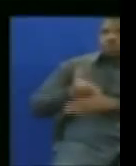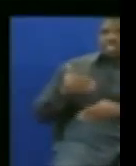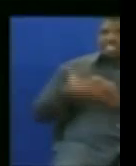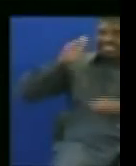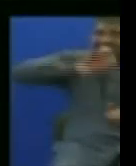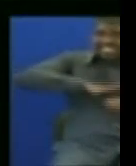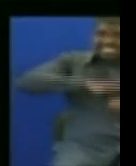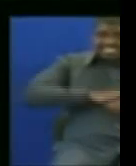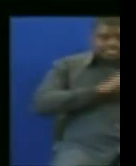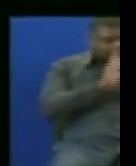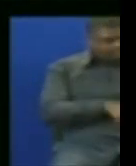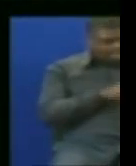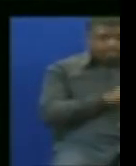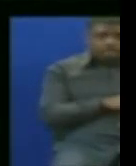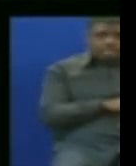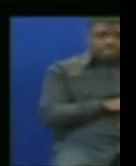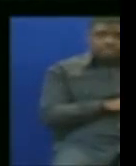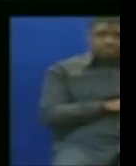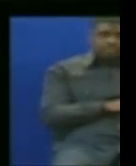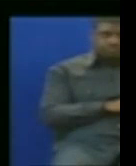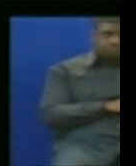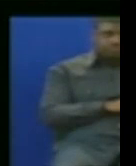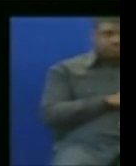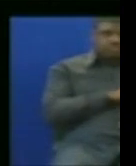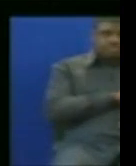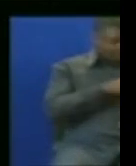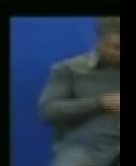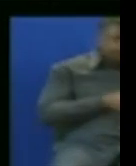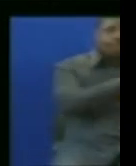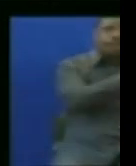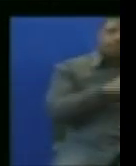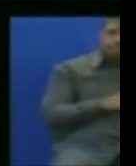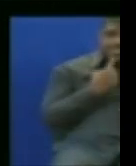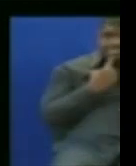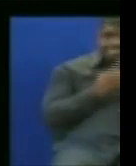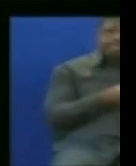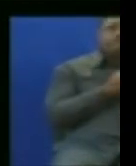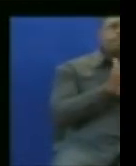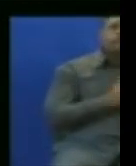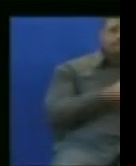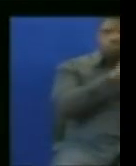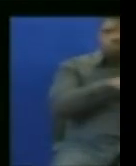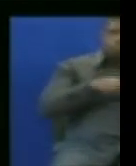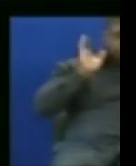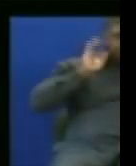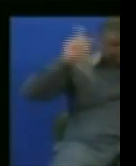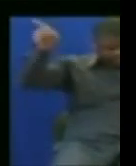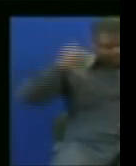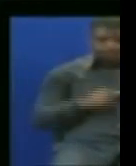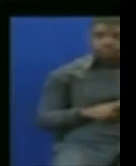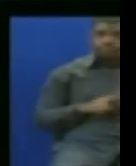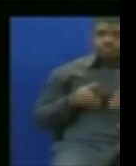hizi ambazo ziko kwa TARURA. Sasa kuna barabara hapa nitazitaja baadhi, wananchi wa Momba wasikie. Barabara